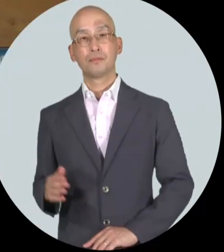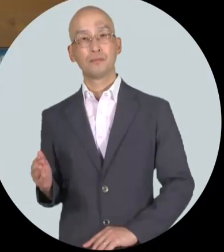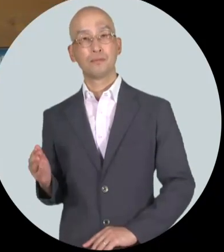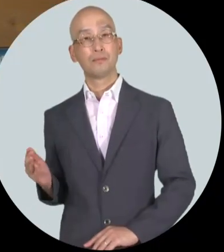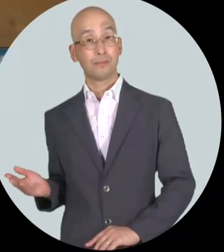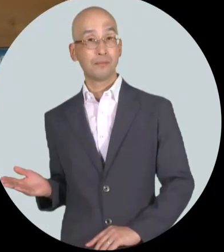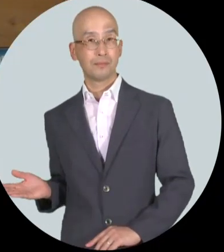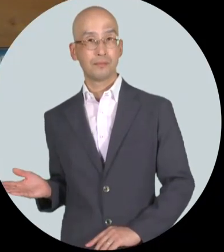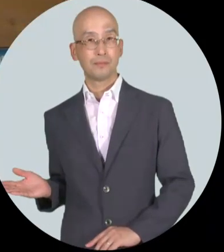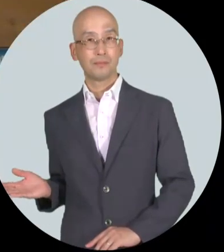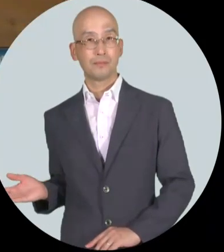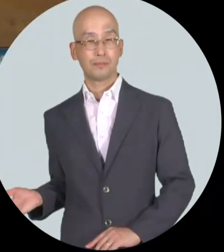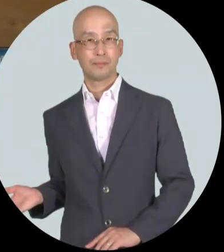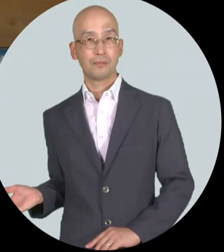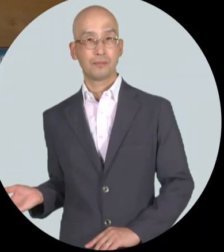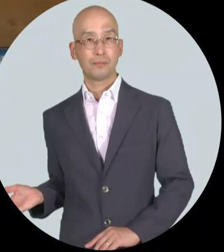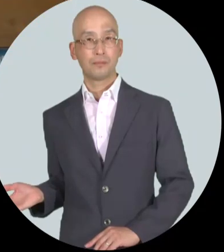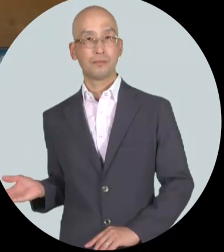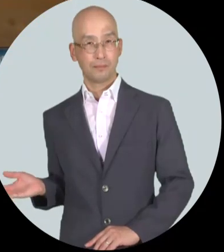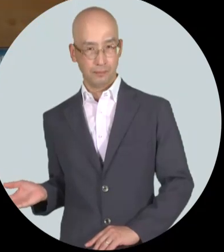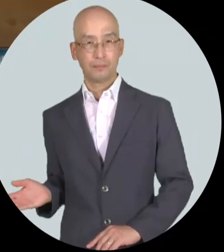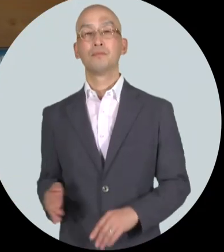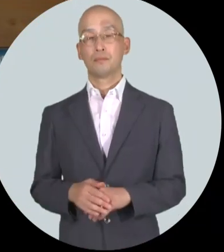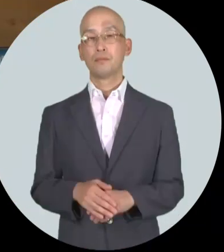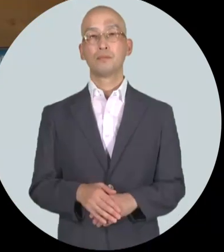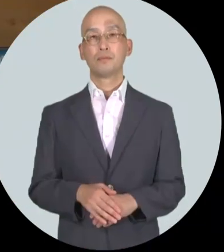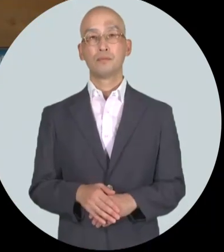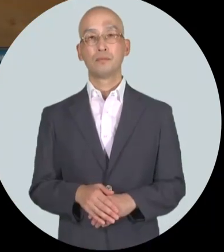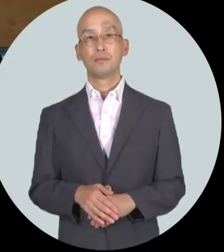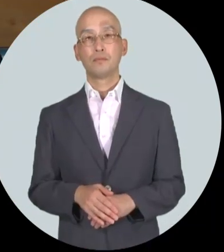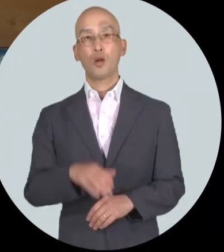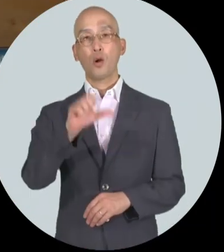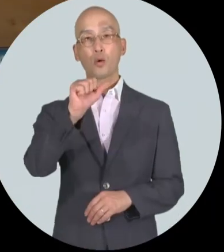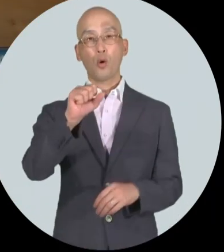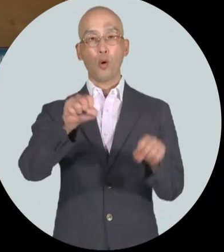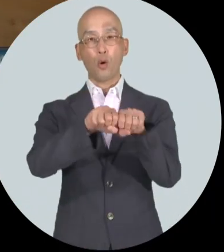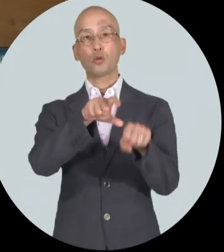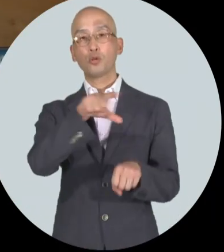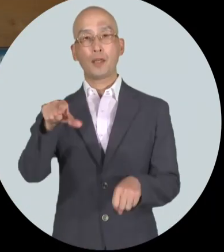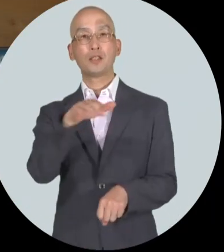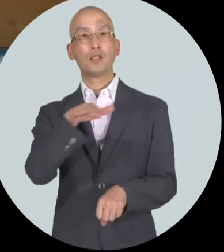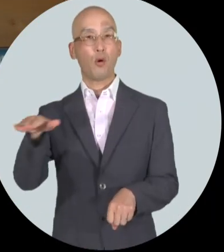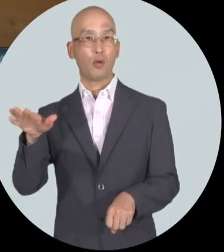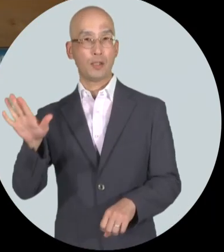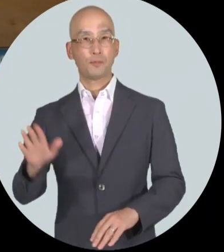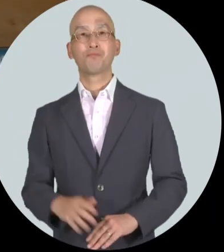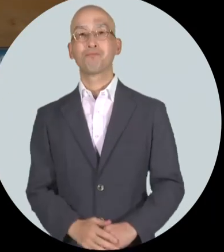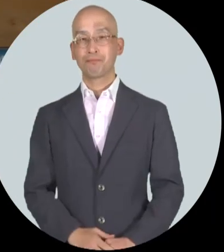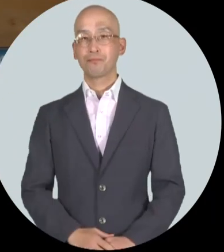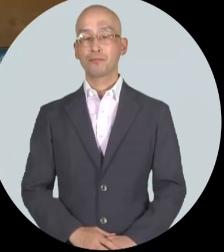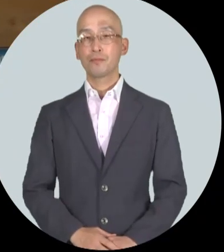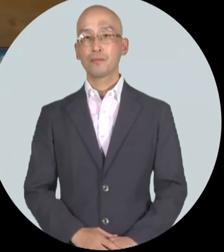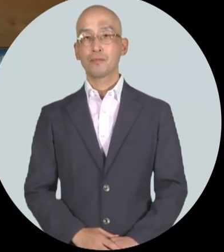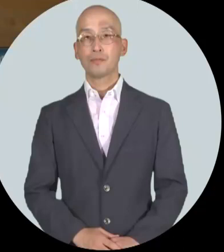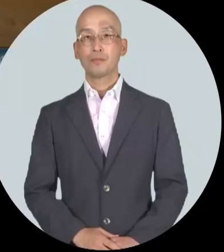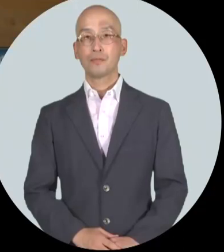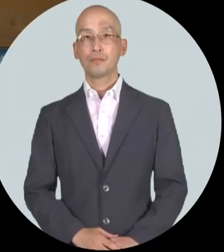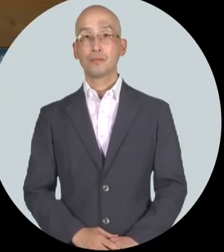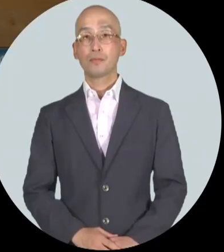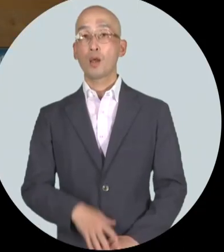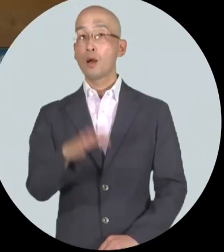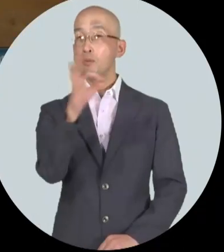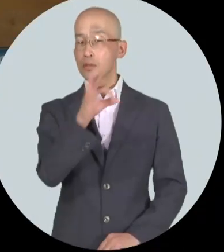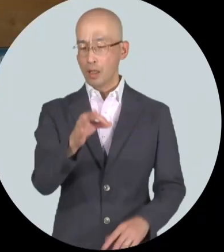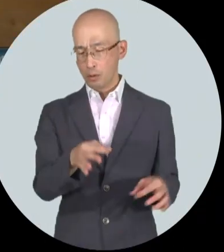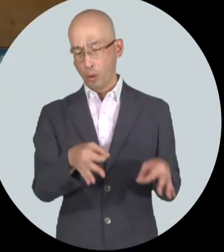上段中小企業経営改革支援事業費5億円規模でございます。物